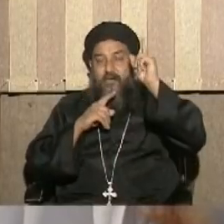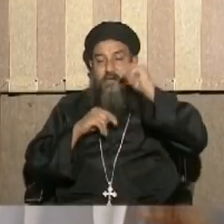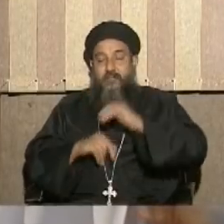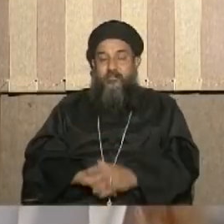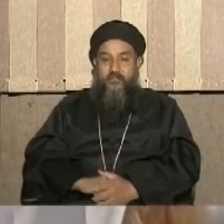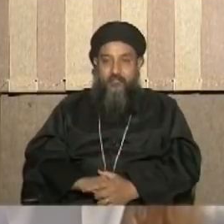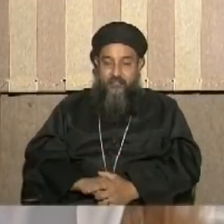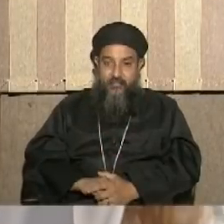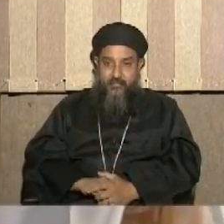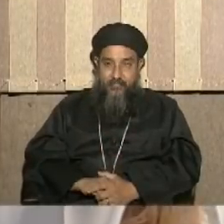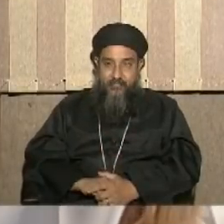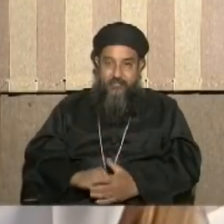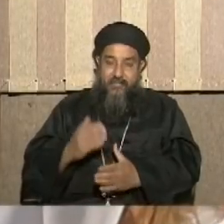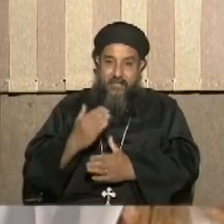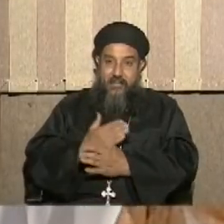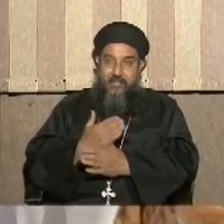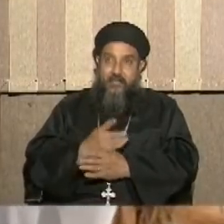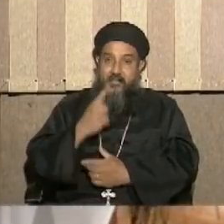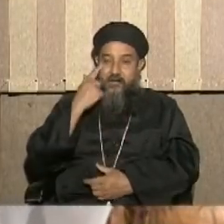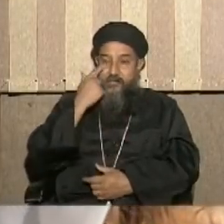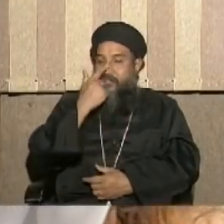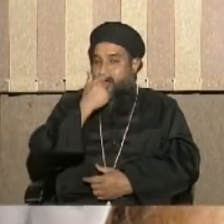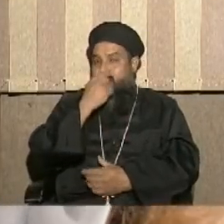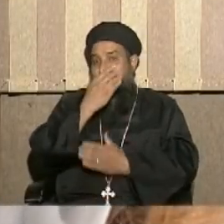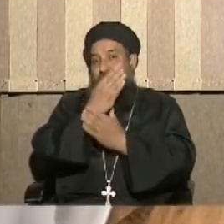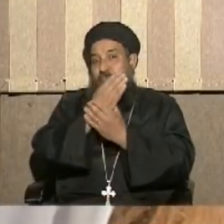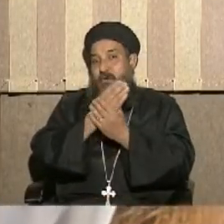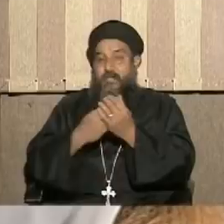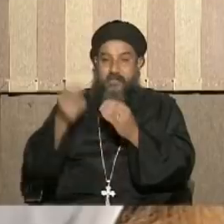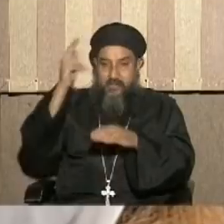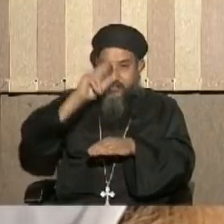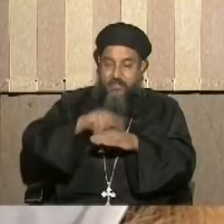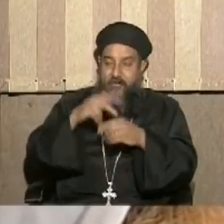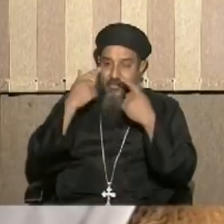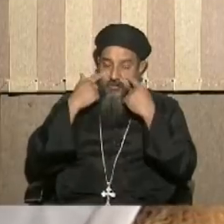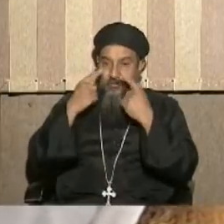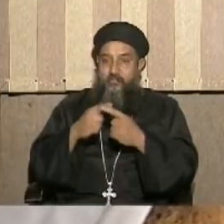أشكرك يا رب لأنك خلتني أشوف أولادي